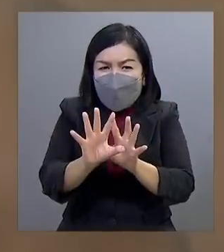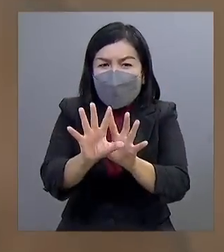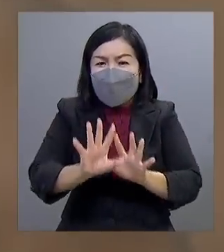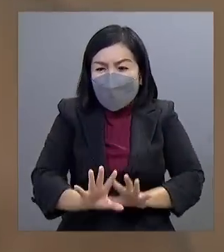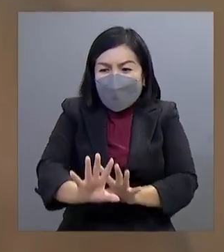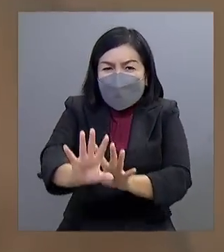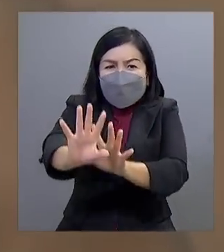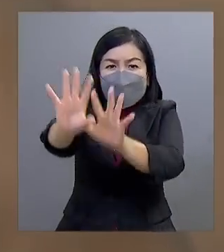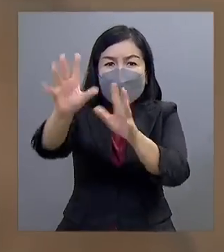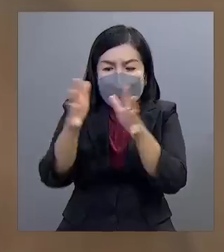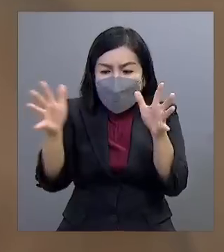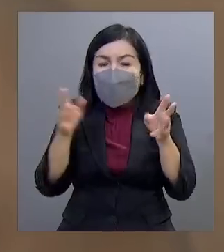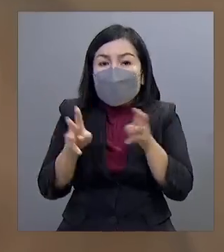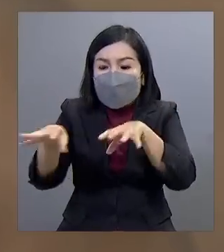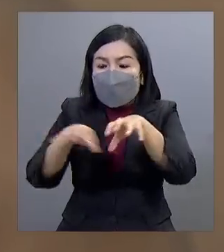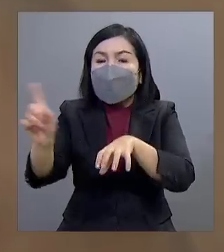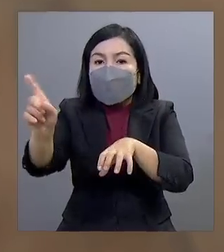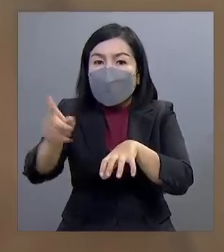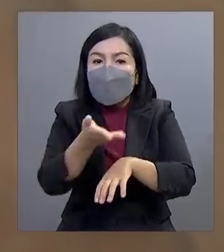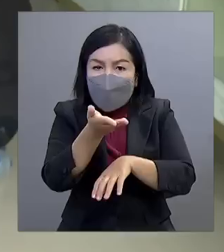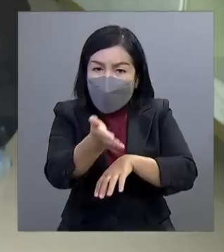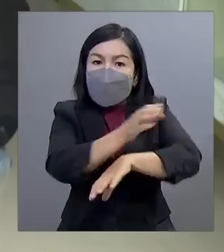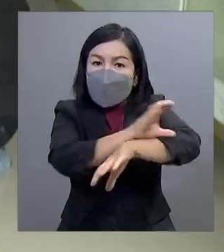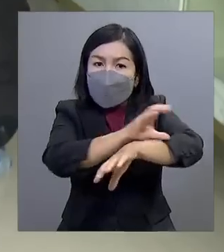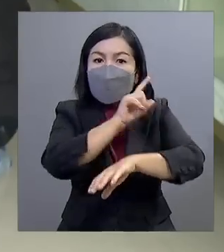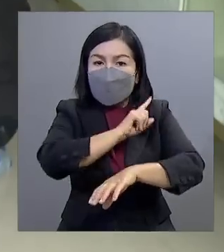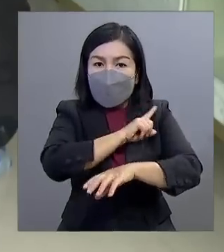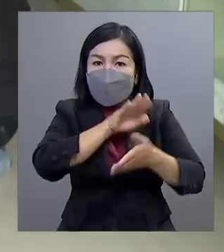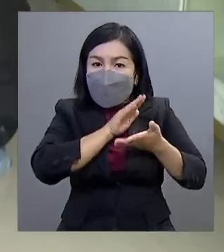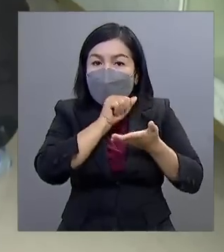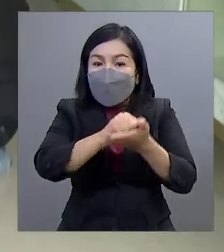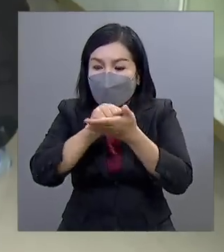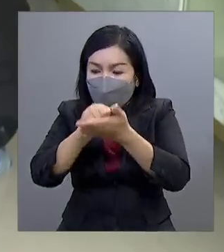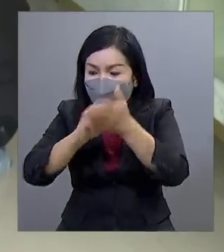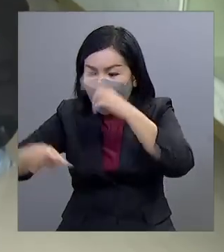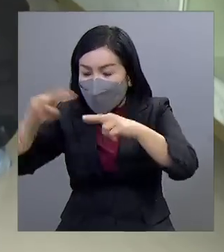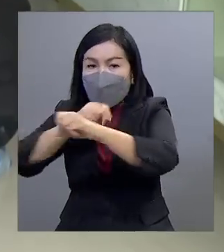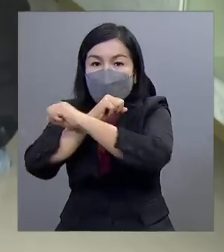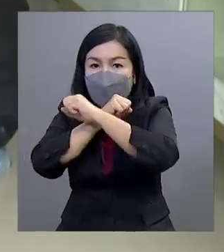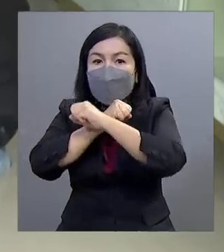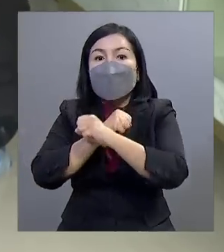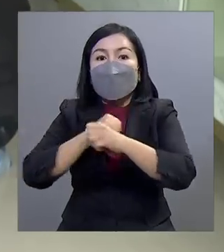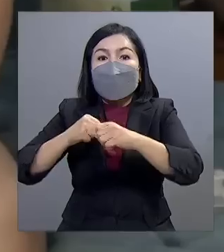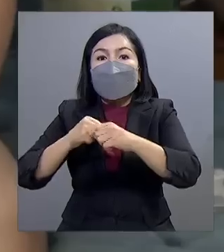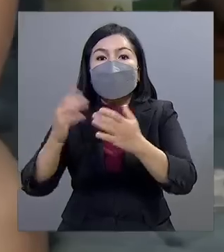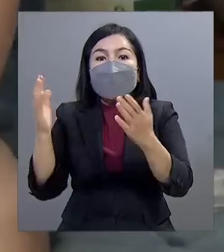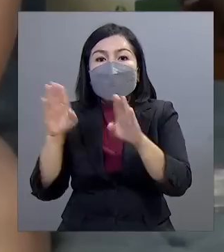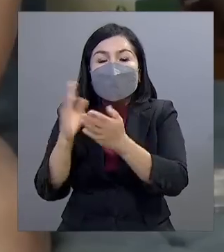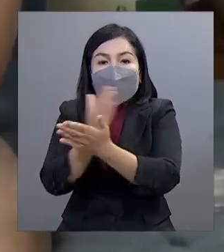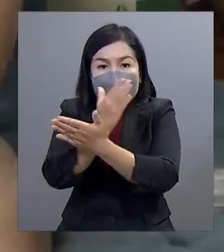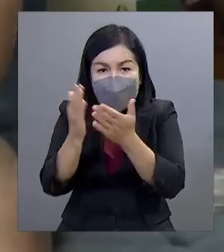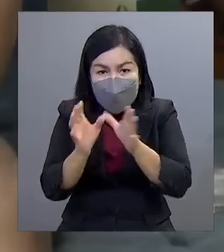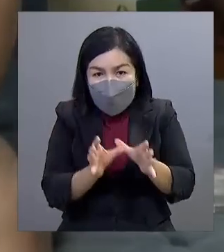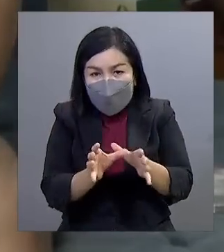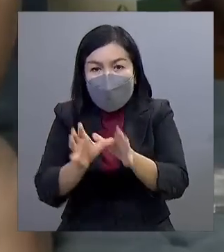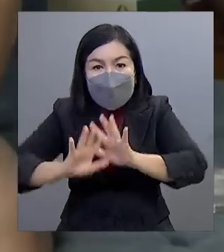าสถานีค่ะก็ขอให้มีเจ้าหน้าที่นั้นช่วยกันมากั้นพื้นที่และปิดบันไดเลื่อนนะคะหากมีคนใช้หน